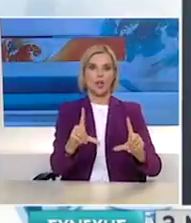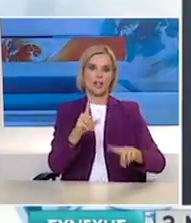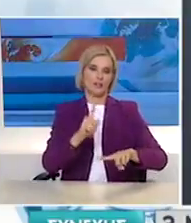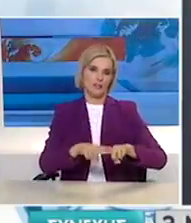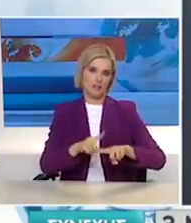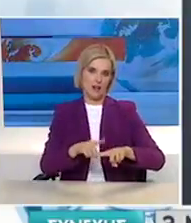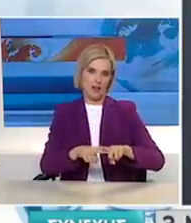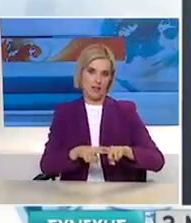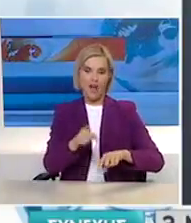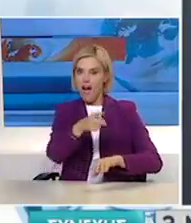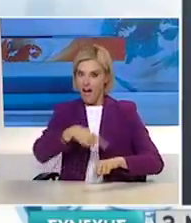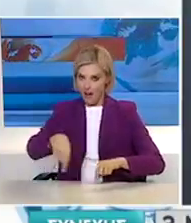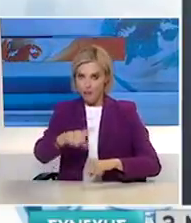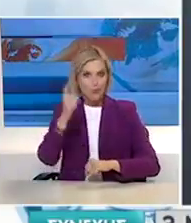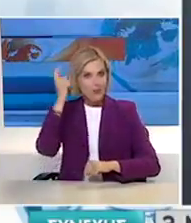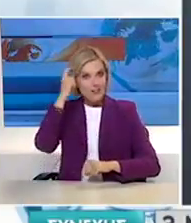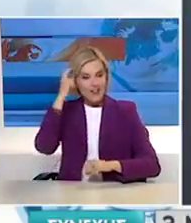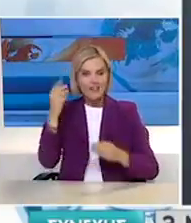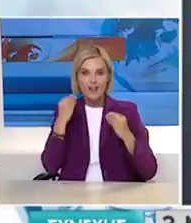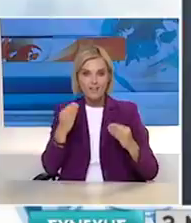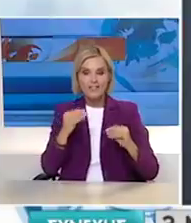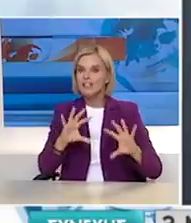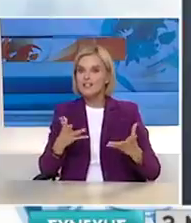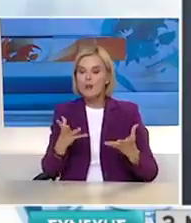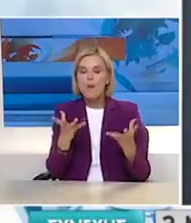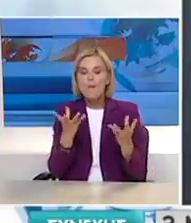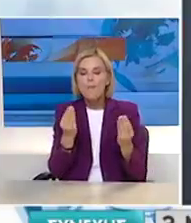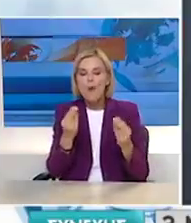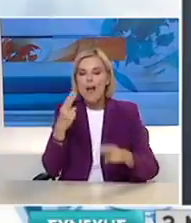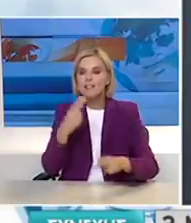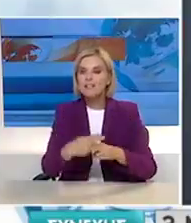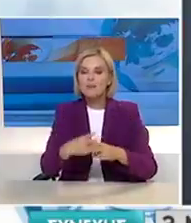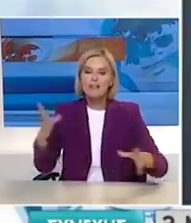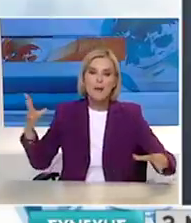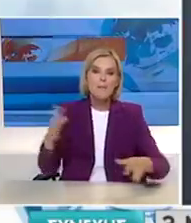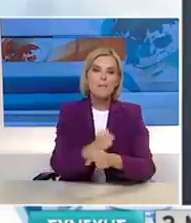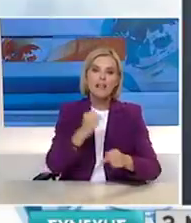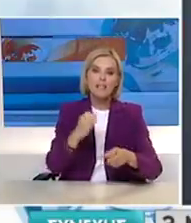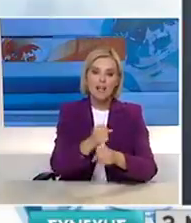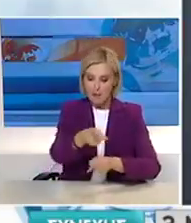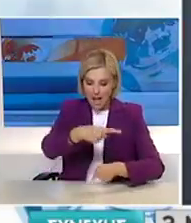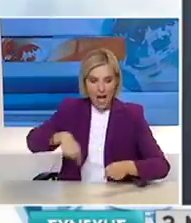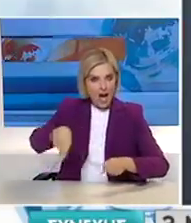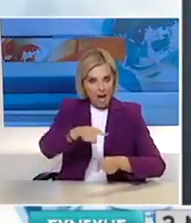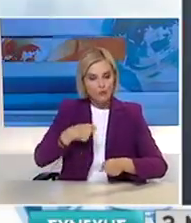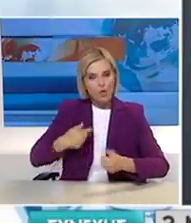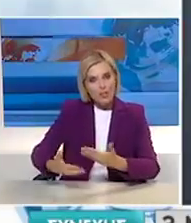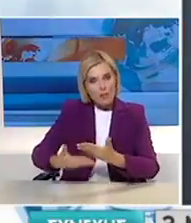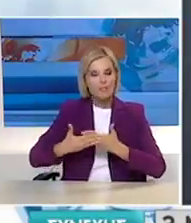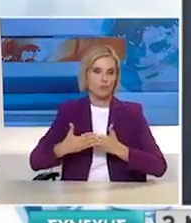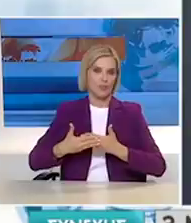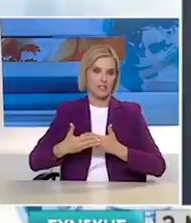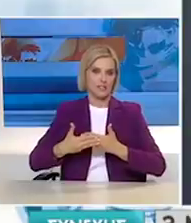μας. Ας αναλογιστούμε λοιπόν όσα πετύχαμε αυτούς τους μήνες και ας τα χρησιμοποιήσουμε ως κινητήριο δύναμη για το επόμενο βήμα, για